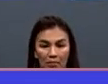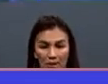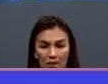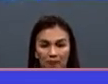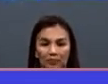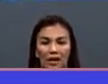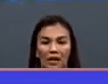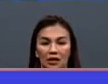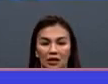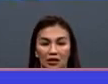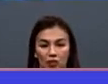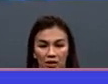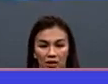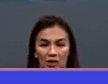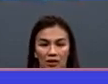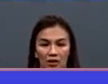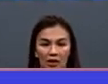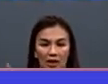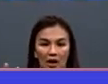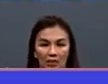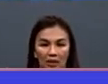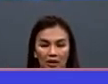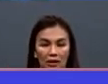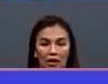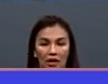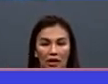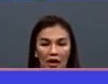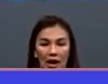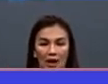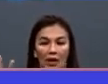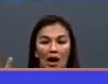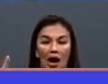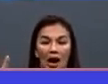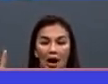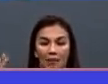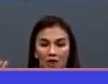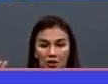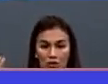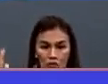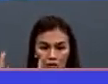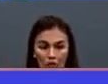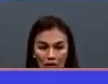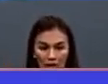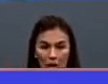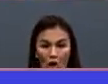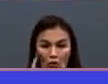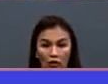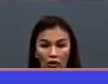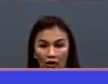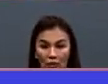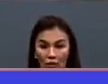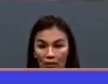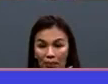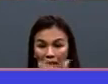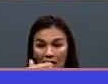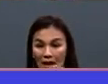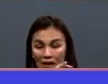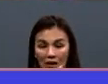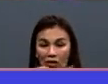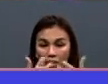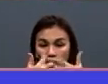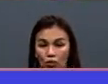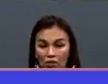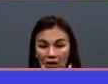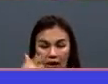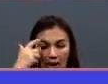วิทยาศาสตร์วิจัยและนวัตกรรมพร้อมกับรัฐมนตรีหลายๆท่านเลยนะคะผู้บริหารทั้งภาครัฐภาคเอกชนก็เข้าร่วมกันหนาแน่เลยนะ